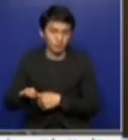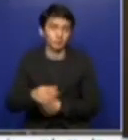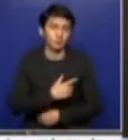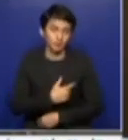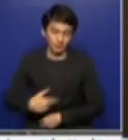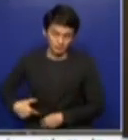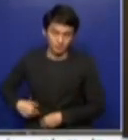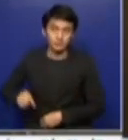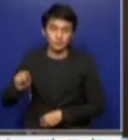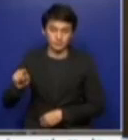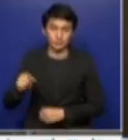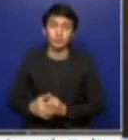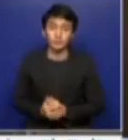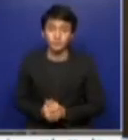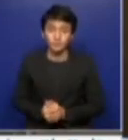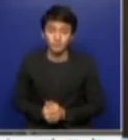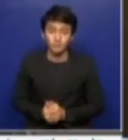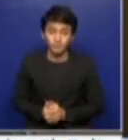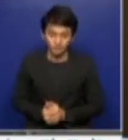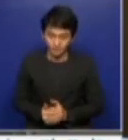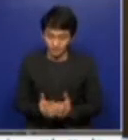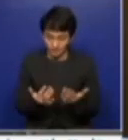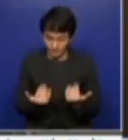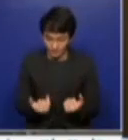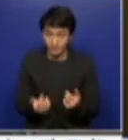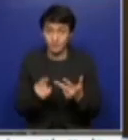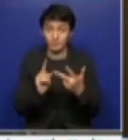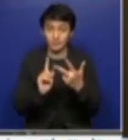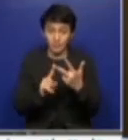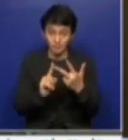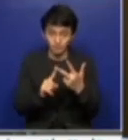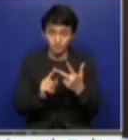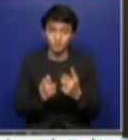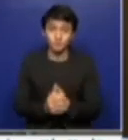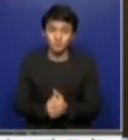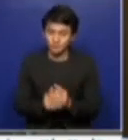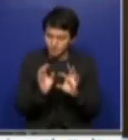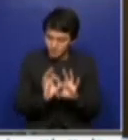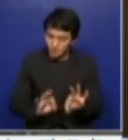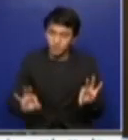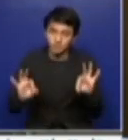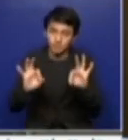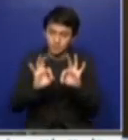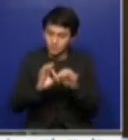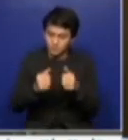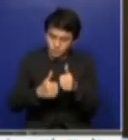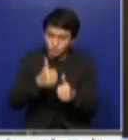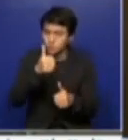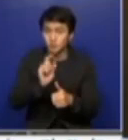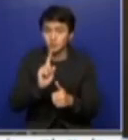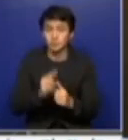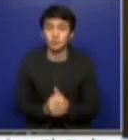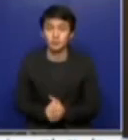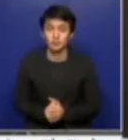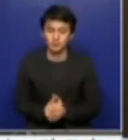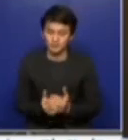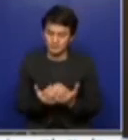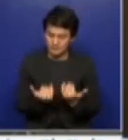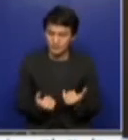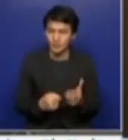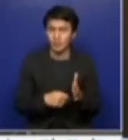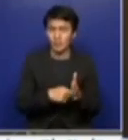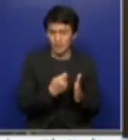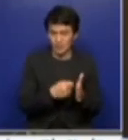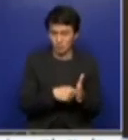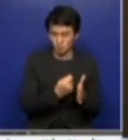พครับในประเด็นที่3เป็นประเด็นสำคัญยิ่งและเป็นสาเหตุของการชุมนุม